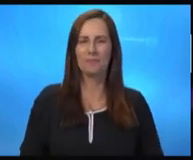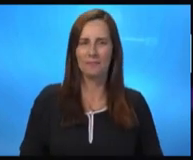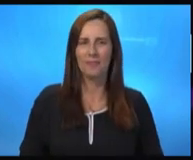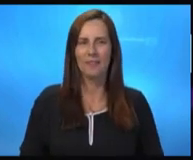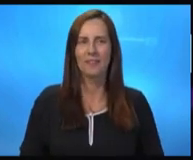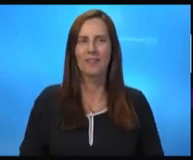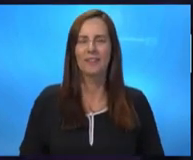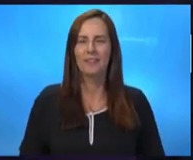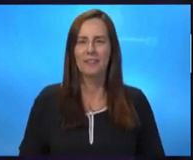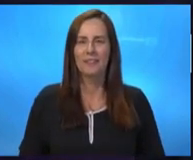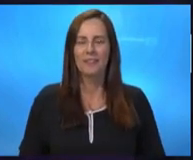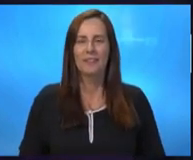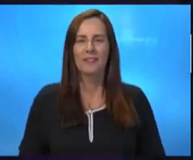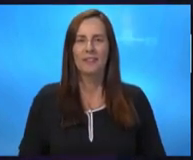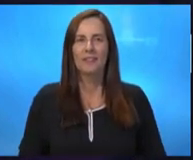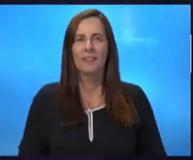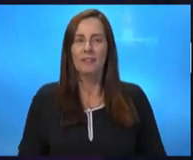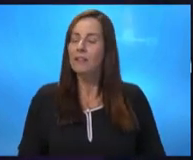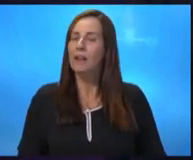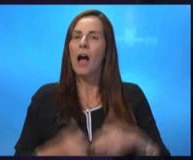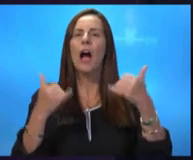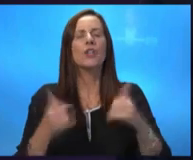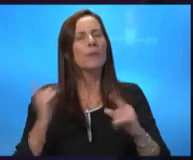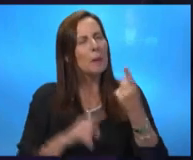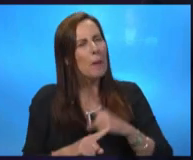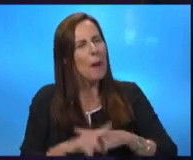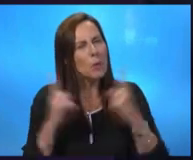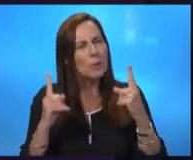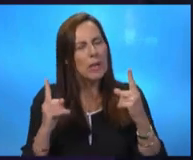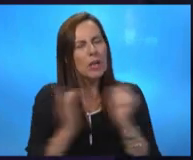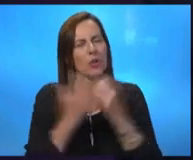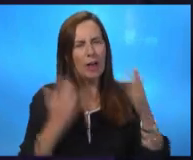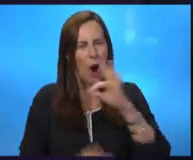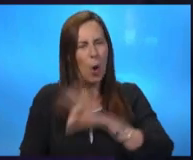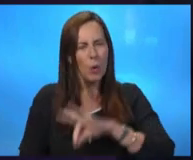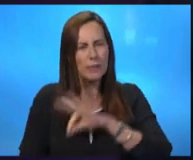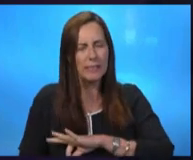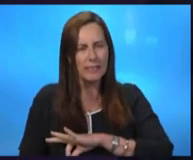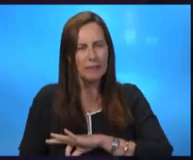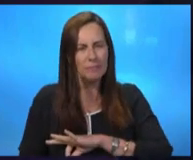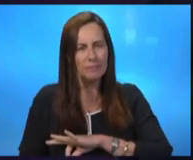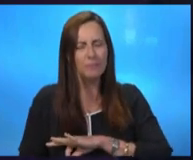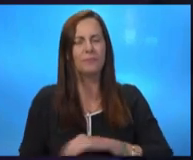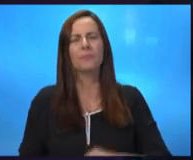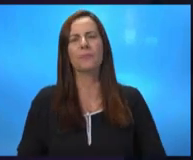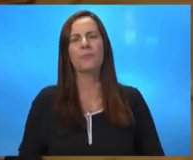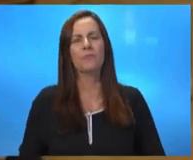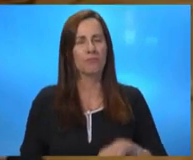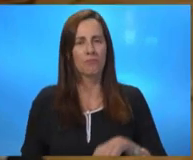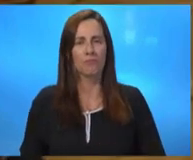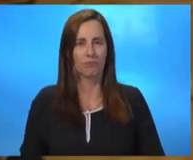טוב. תודה רבה. עכשיו למקרה המוזר של העיתונאי הרוסי ארקדי בבצ'נקו.